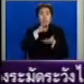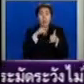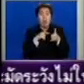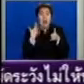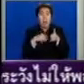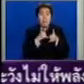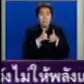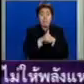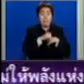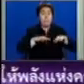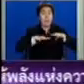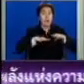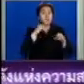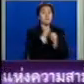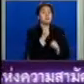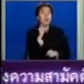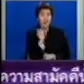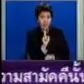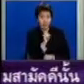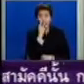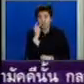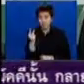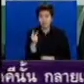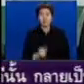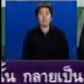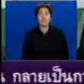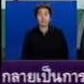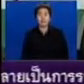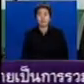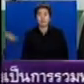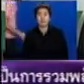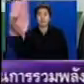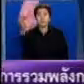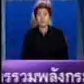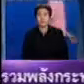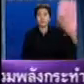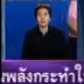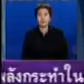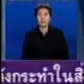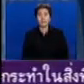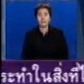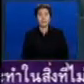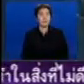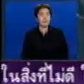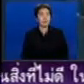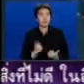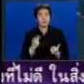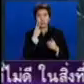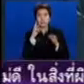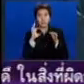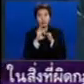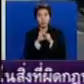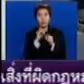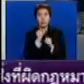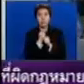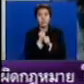บเรียบร้อยแล้วพวกเขาทำอะไรกันบ้างตามนั้นค่ะ ท่ามกลางห้องน้ำห้องอาบน้ำชั่วคราวภายในทำเนียบรัฐบา